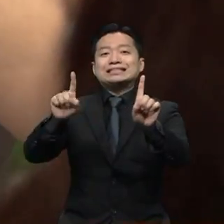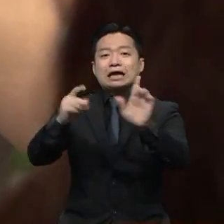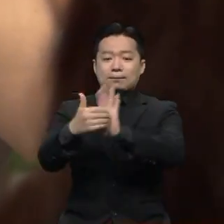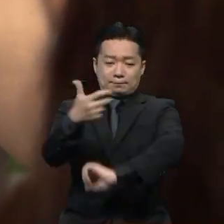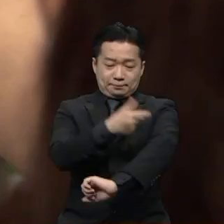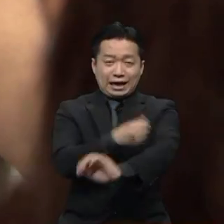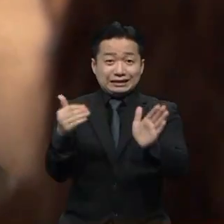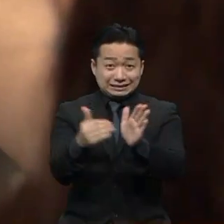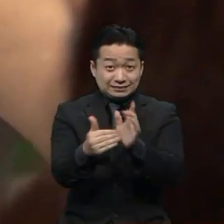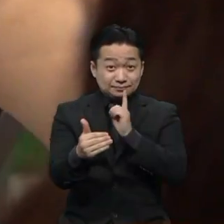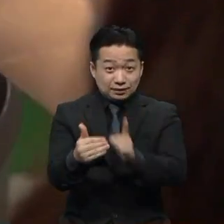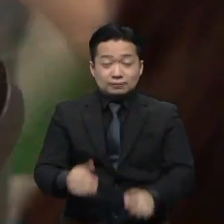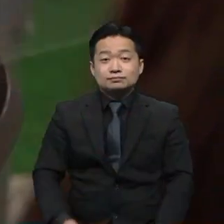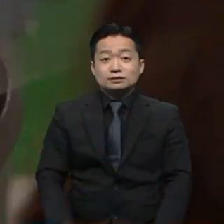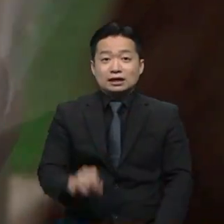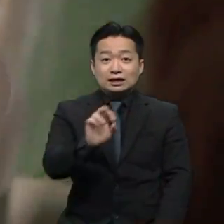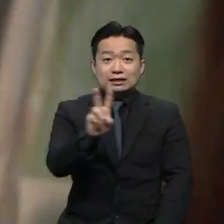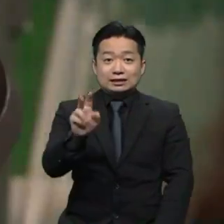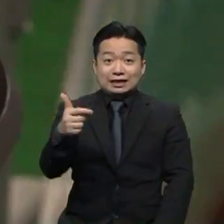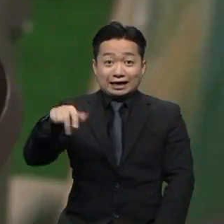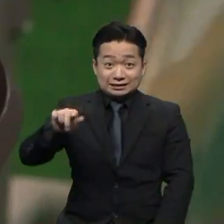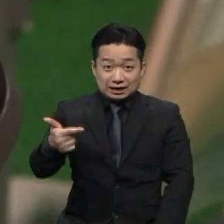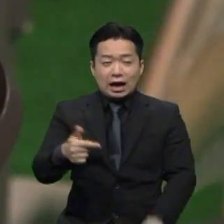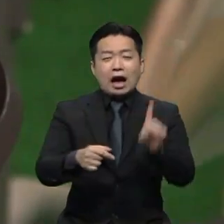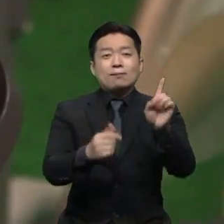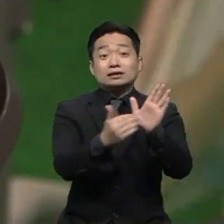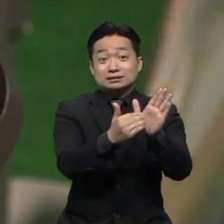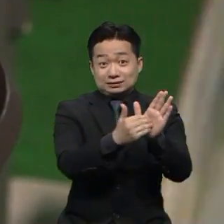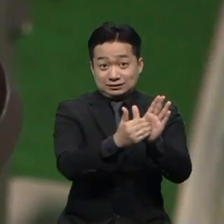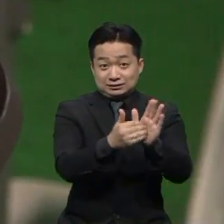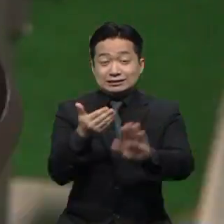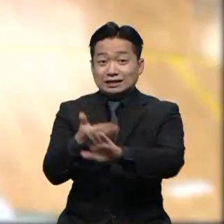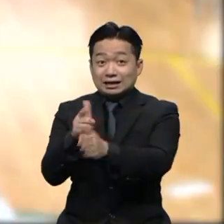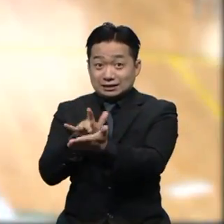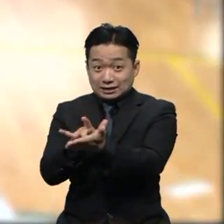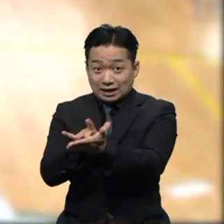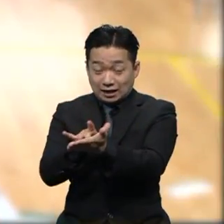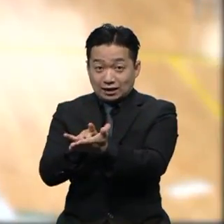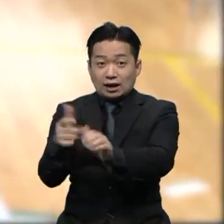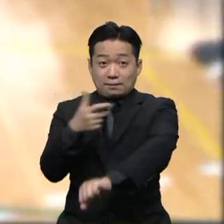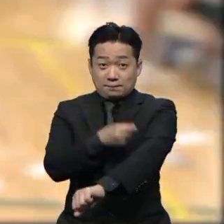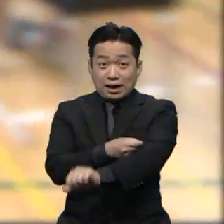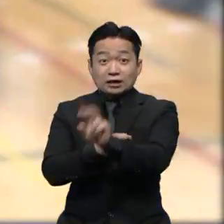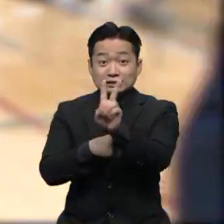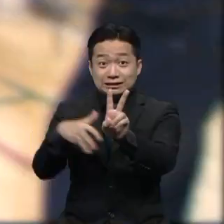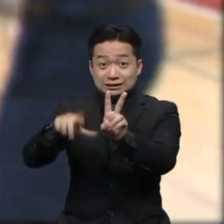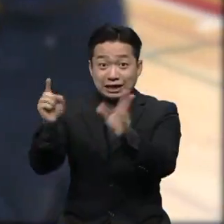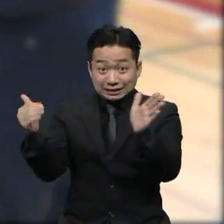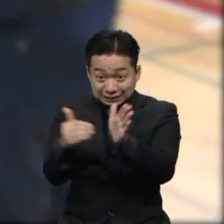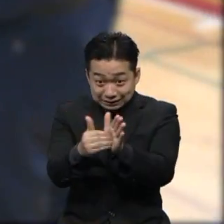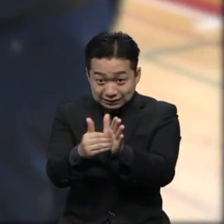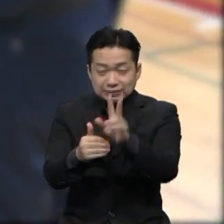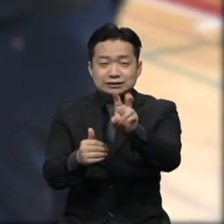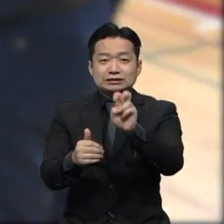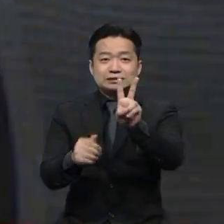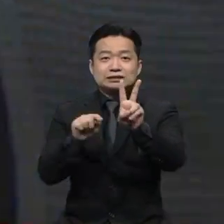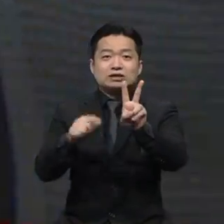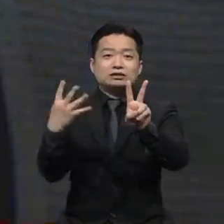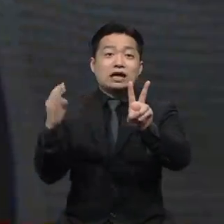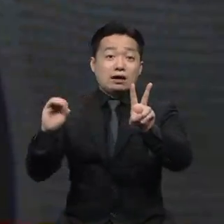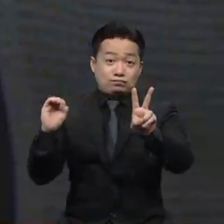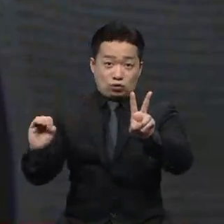얘기입니다 얀센 백신은 한차례 다른 백신은 두 차례 접종을 완료한 사람도 22.4% 로